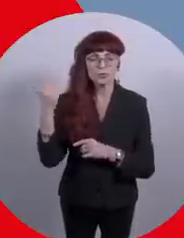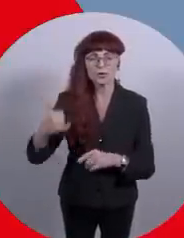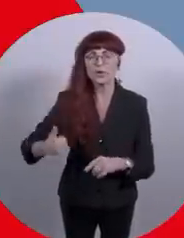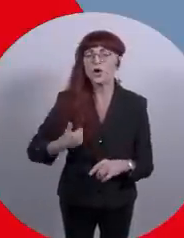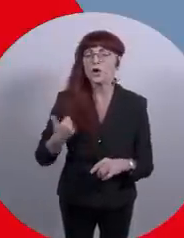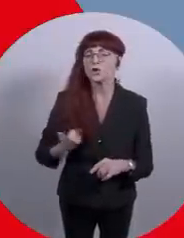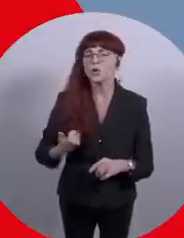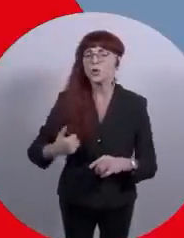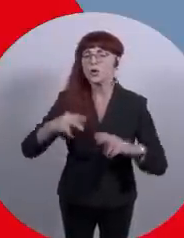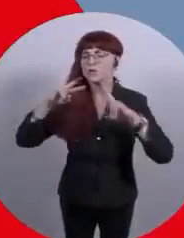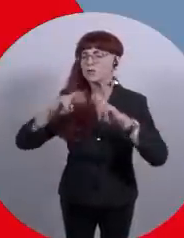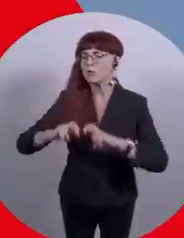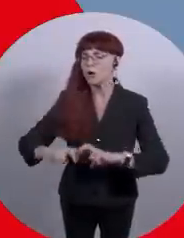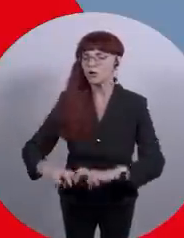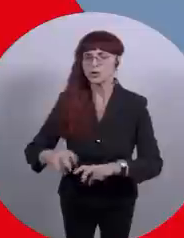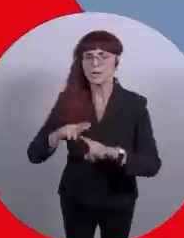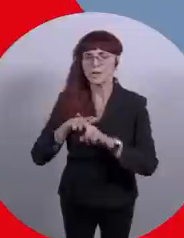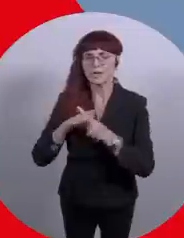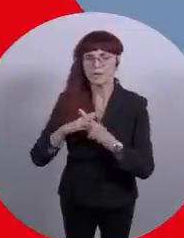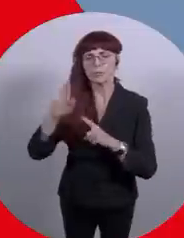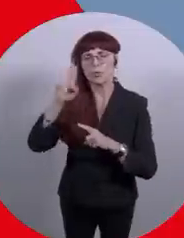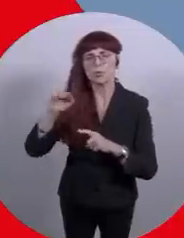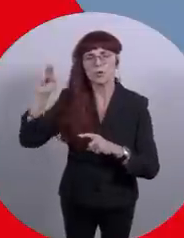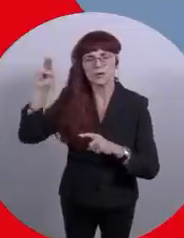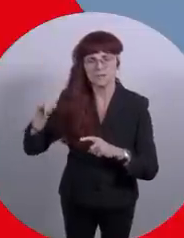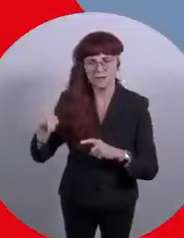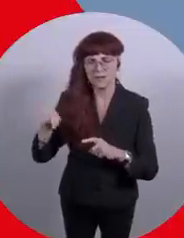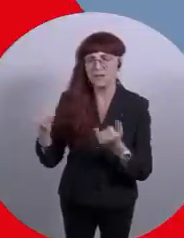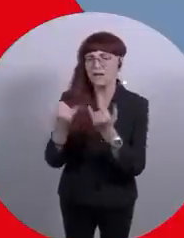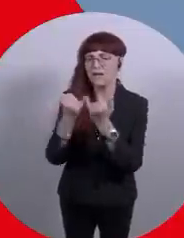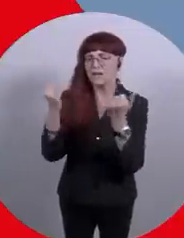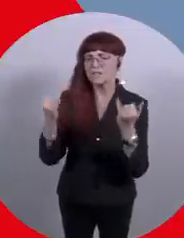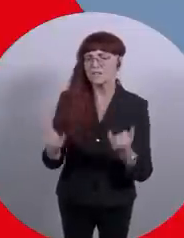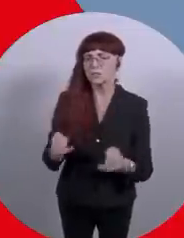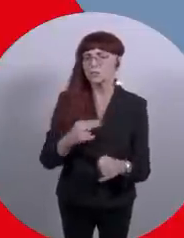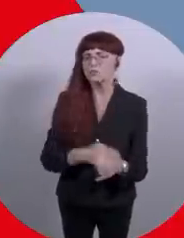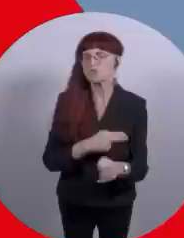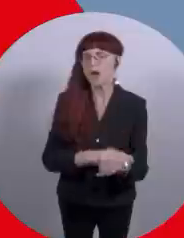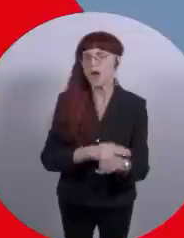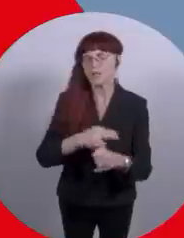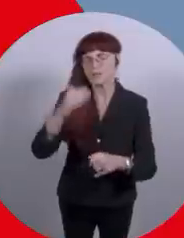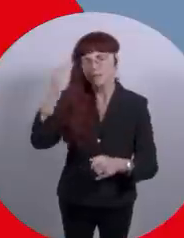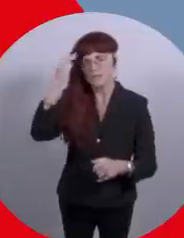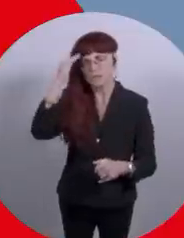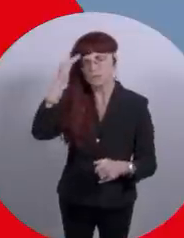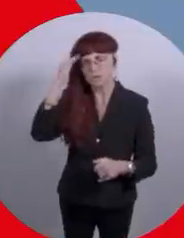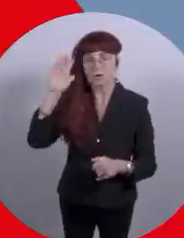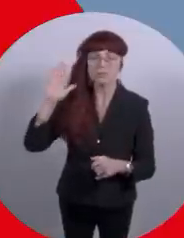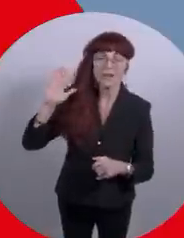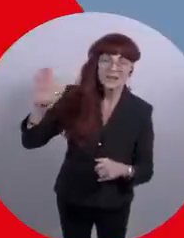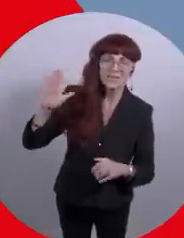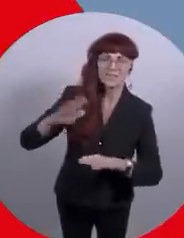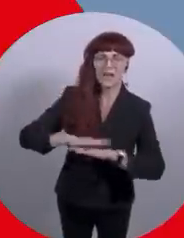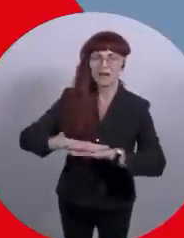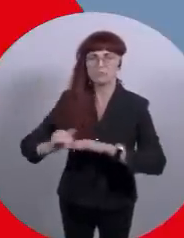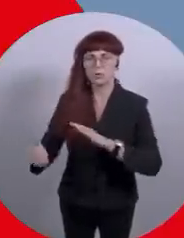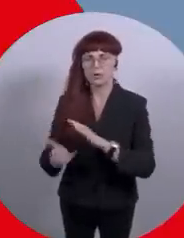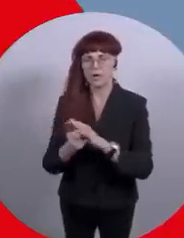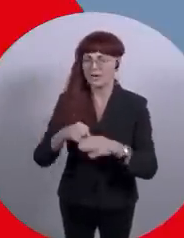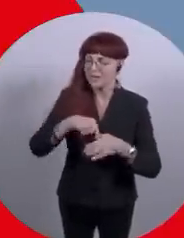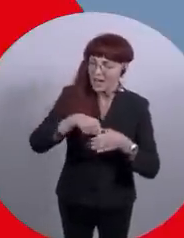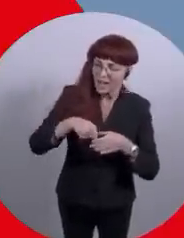bezirks-team der Universität Wien vom Institut für Staatswissenschaft das im Rahmen Ihres Projektes zu